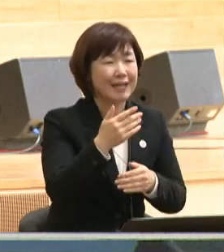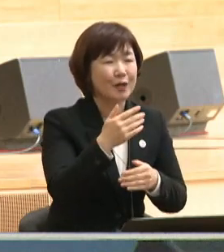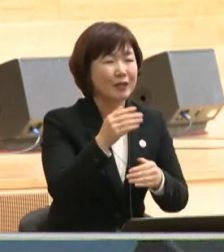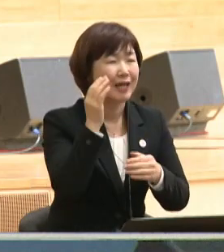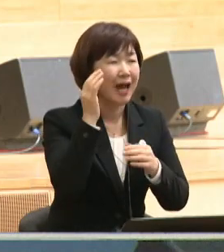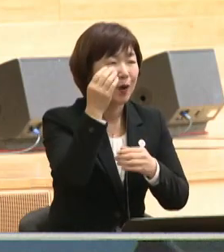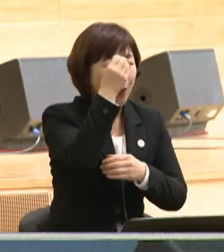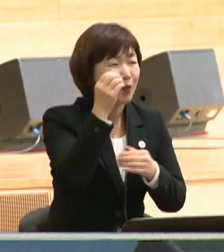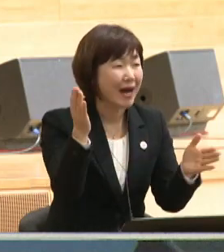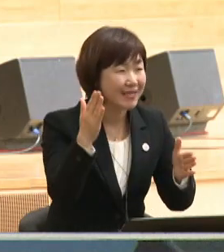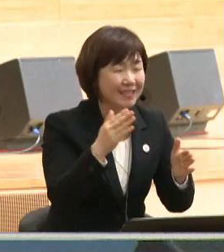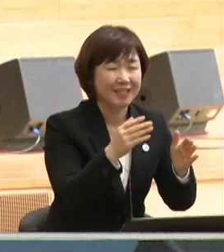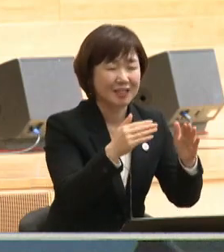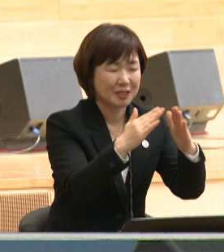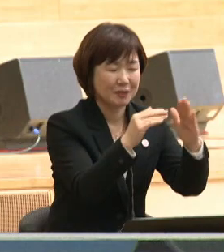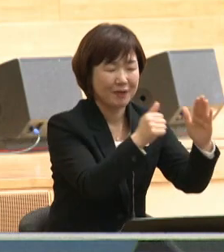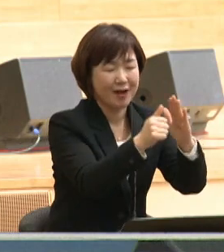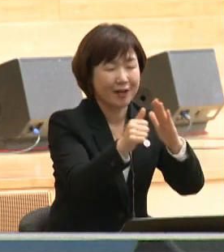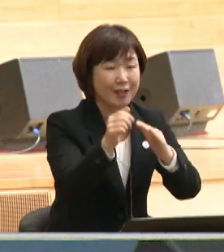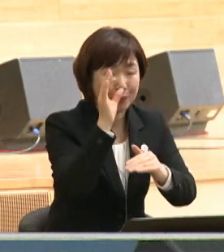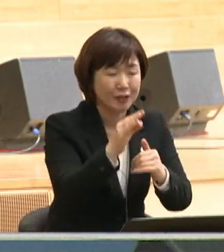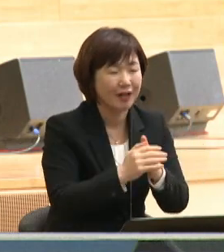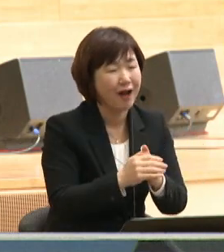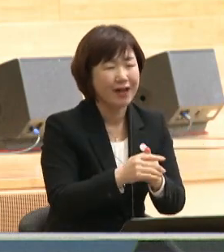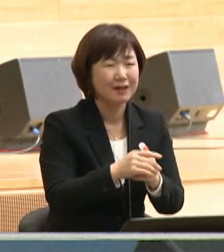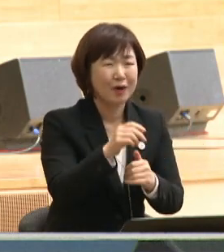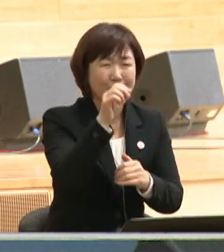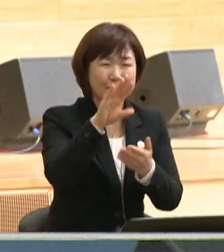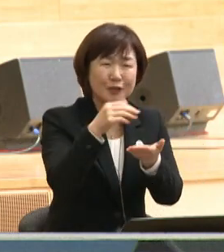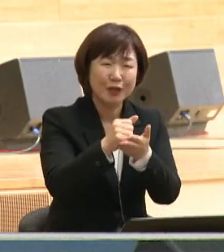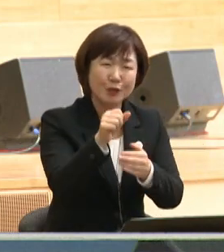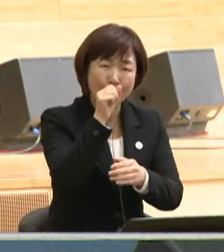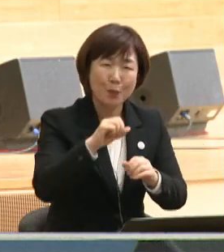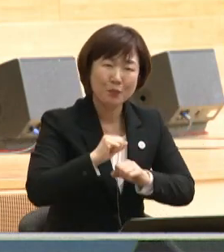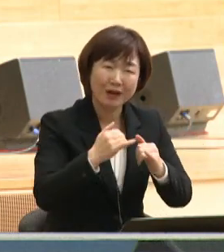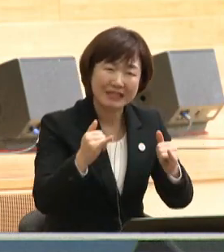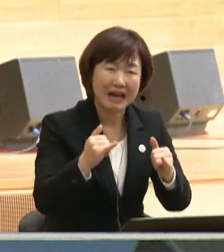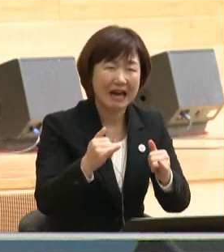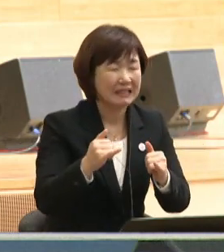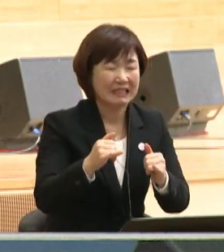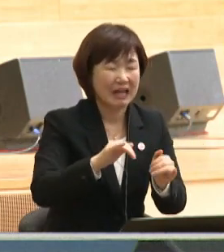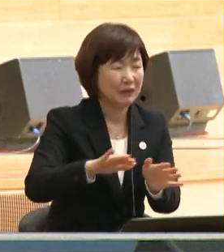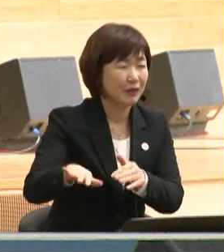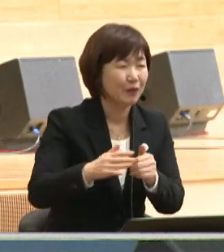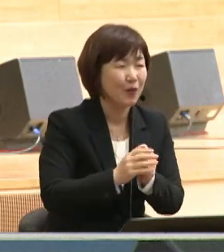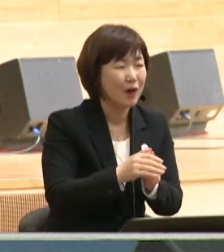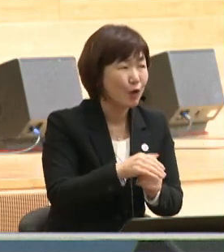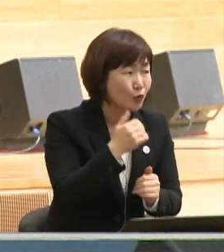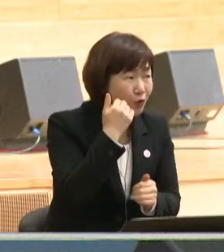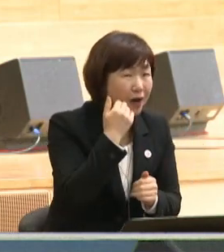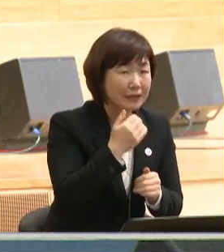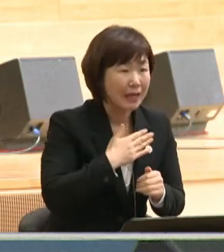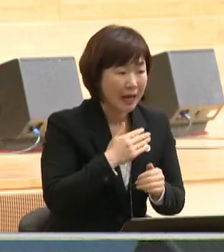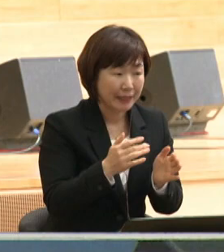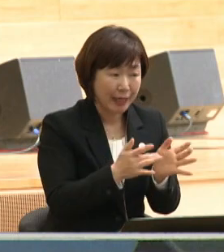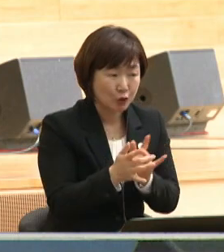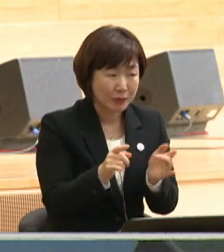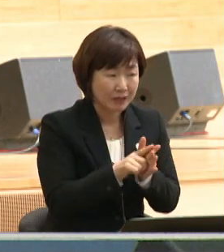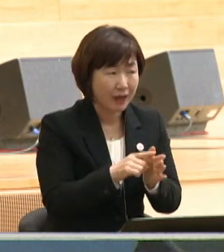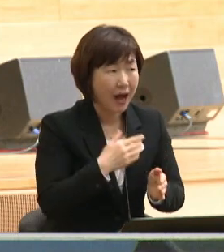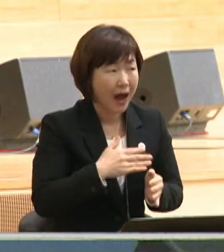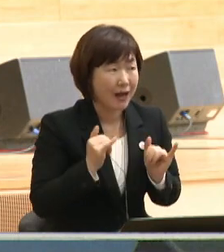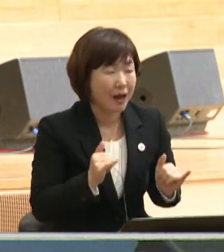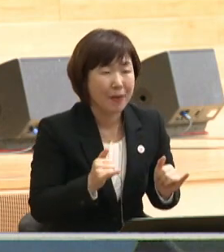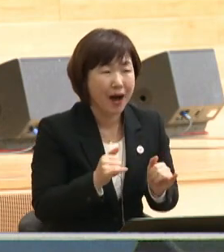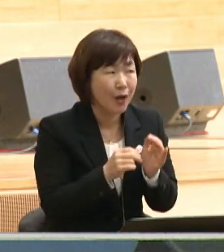이들의 고백이 그리스도의 병사는커녕 혹시라도 누가 예수 믿는 거 알까봐 꽁꽁 숨기면서